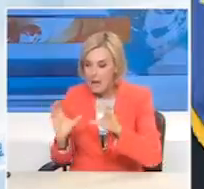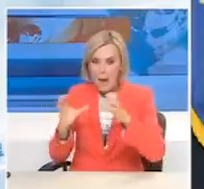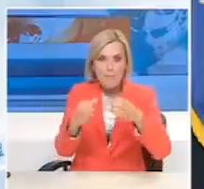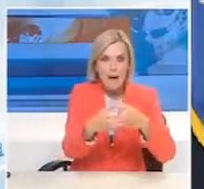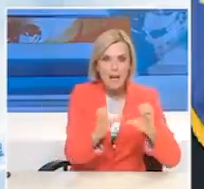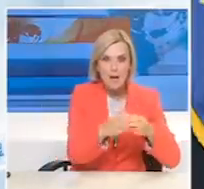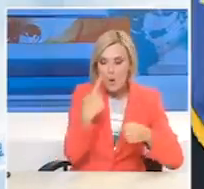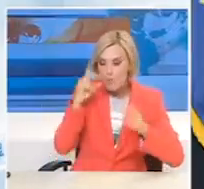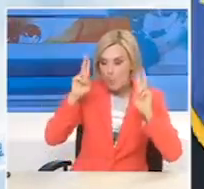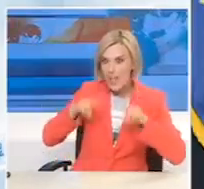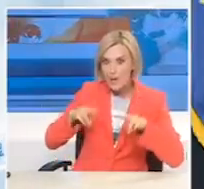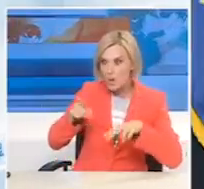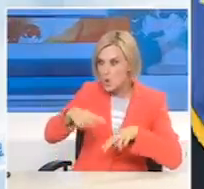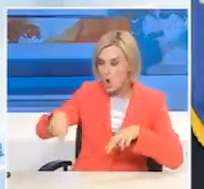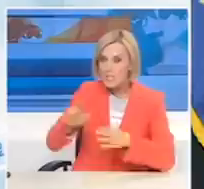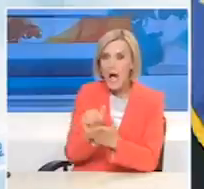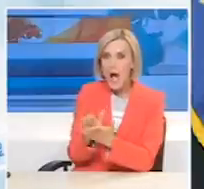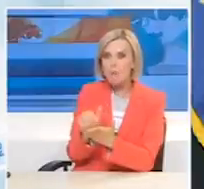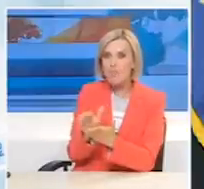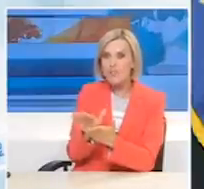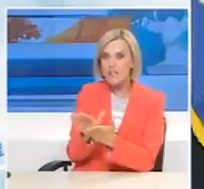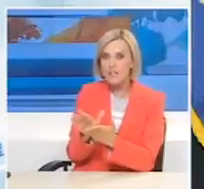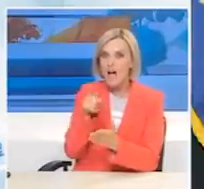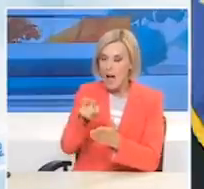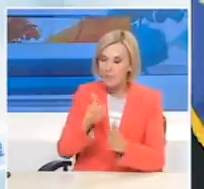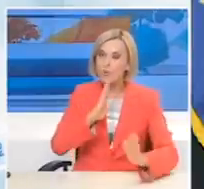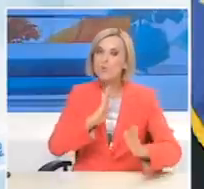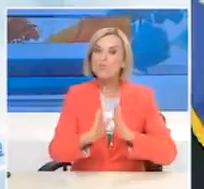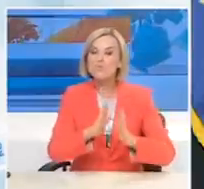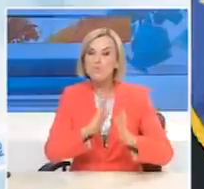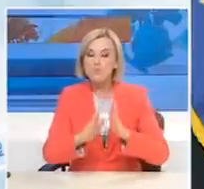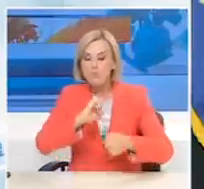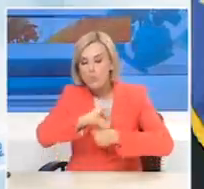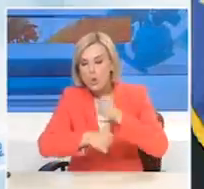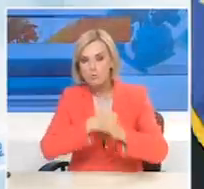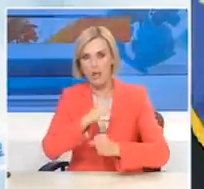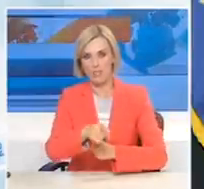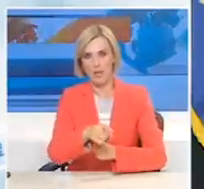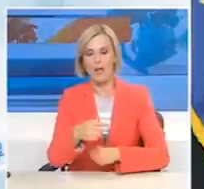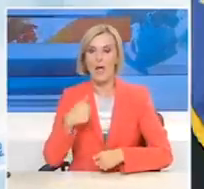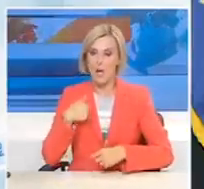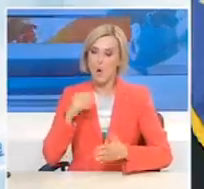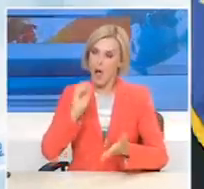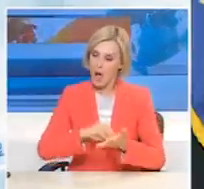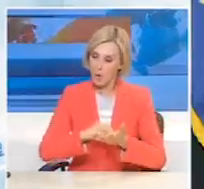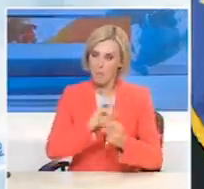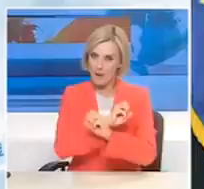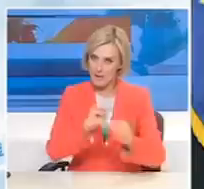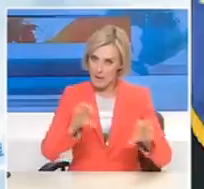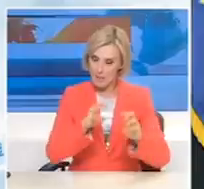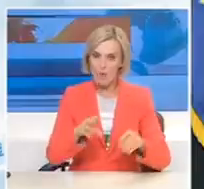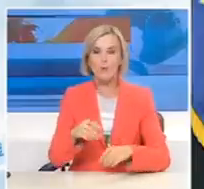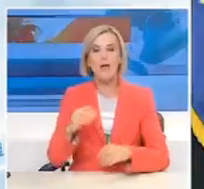ανθρώπους που δεν γνωρίζουμε. Είναι σημαντικό για να προστατεύσουμε την προσπάθειά μας. Σε σχέση με επιχειρησιακά ζητήματα, θα ήθελα να σας πληροφορήσω